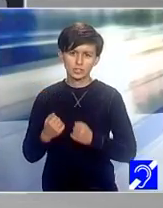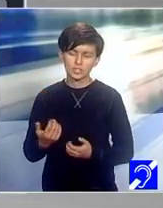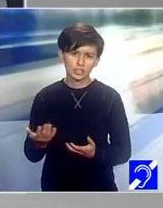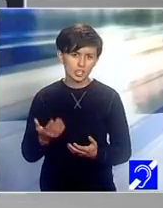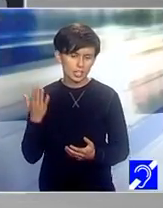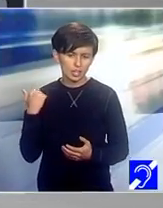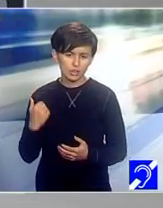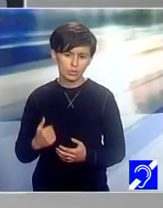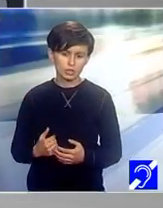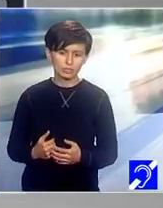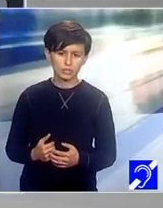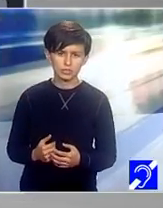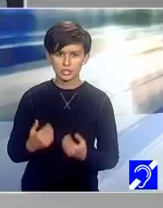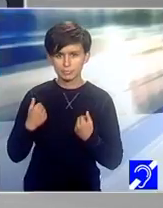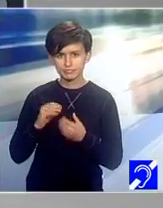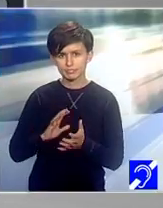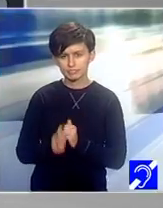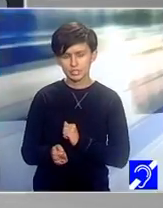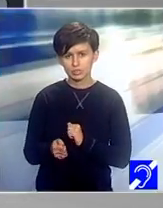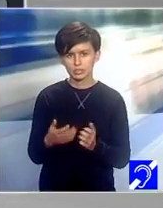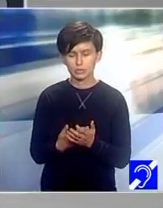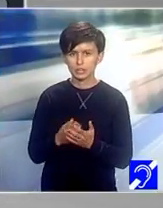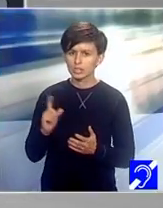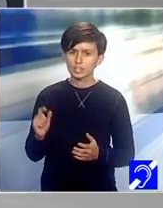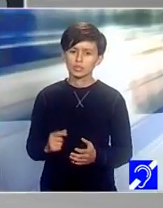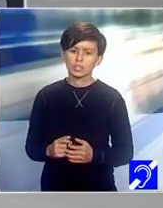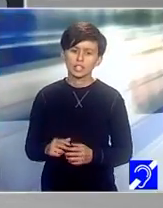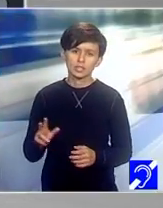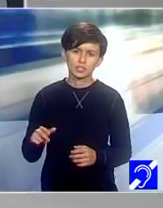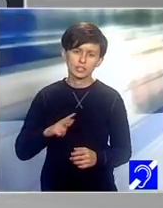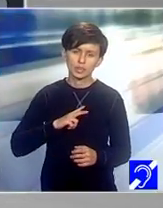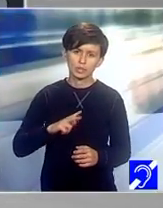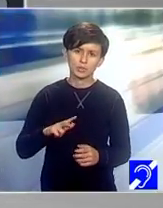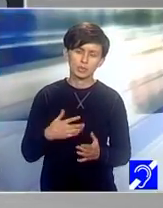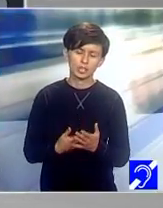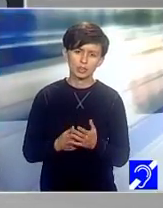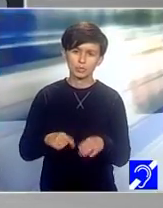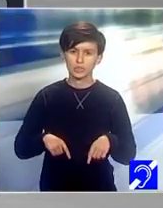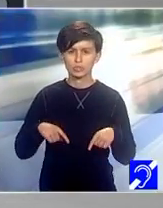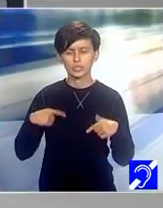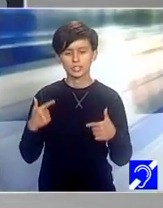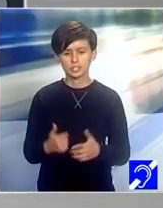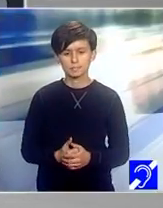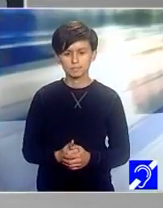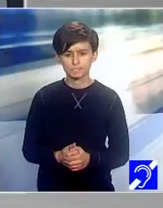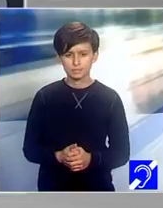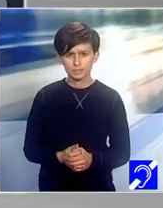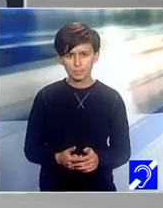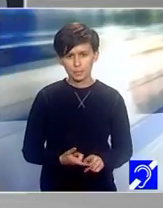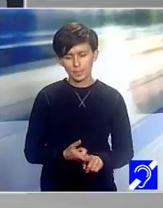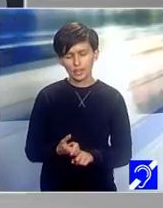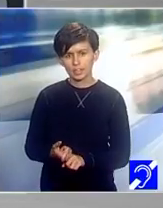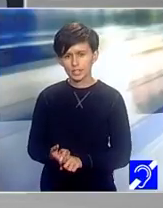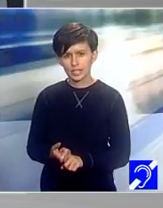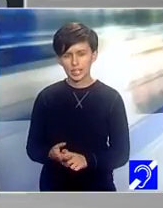fost efectiv rașchetate ca să nu pună în pericol viața. Cum stăm la capitolul ăsta? Adică pare că la capitolul patrimoniu